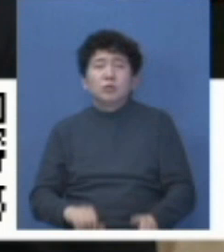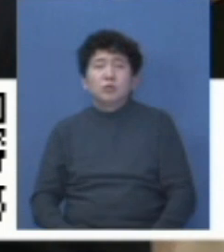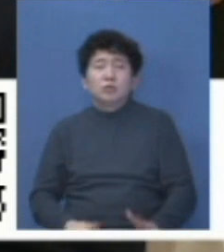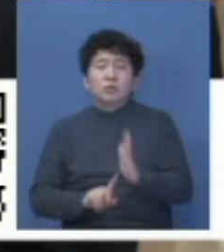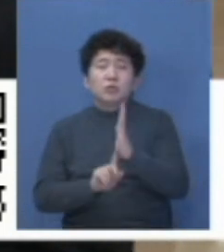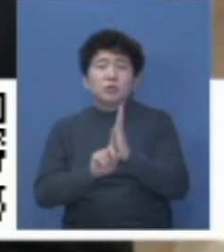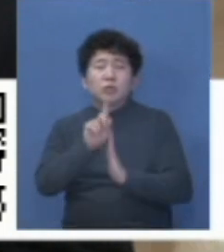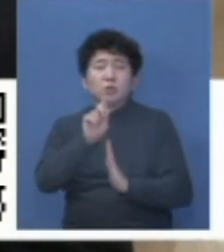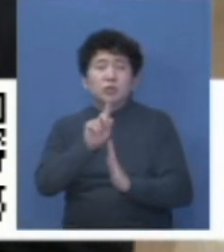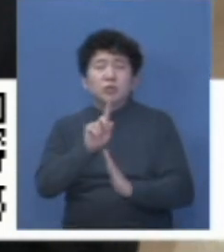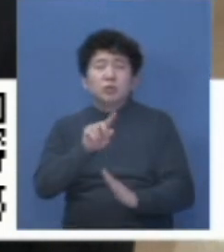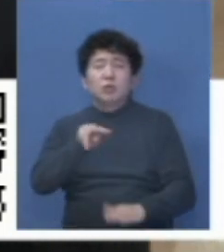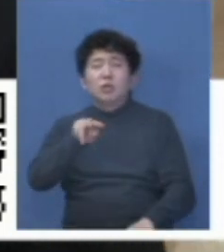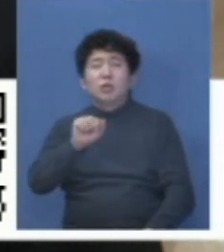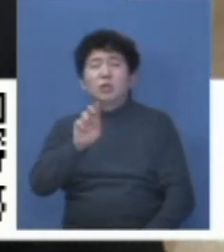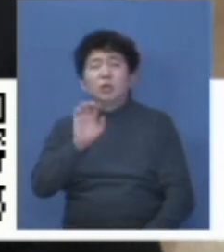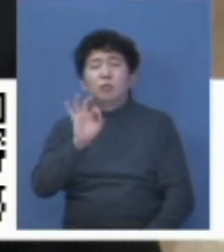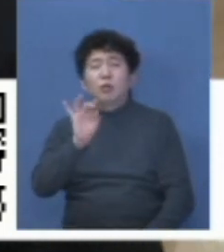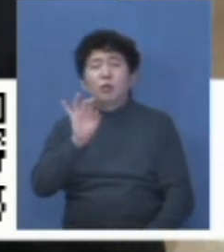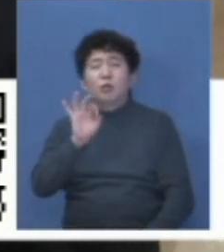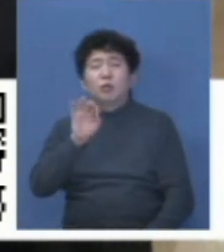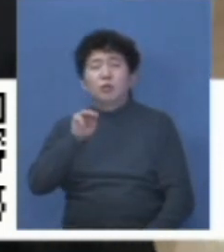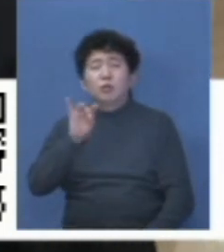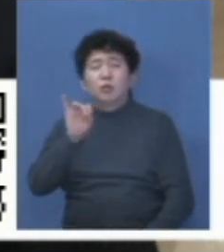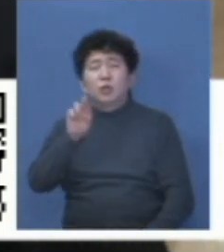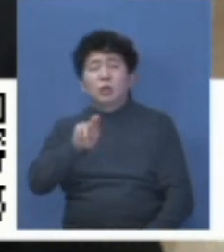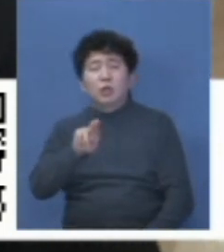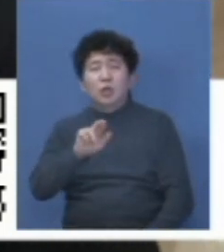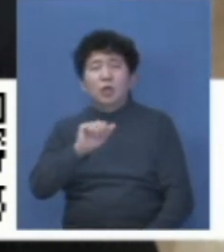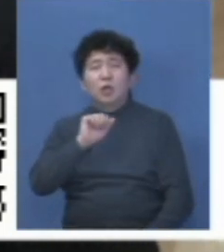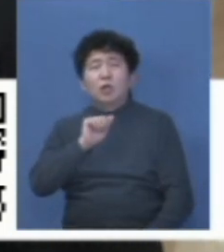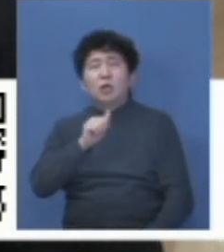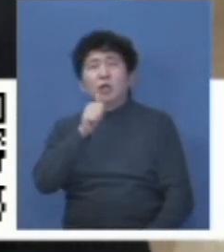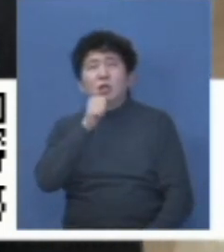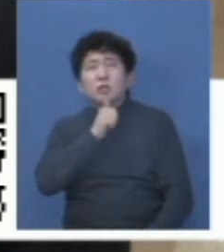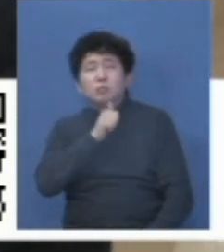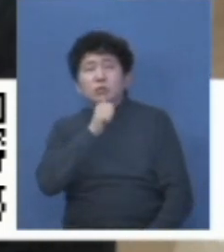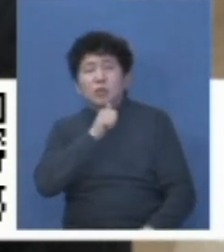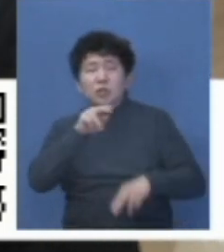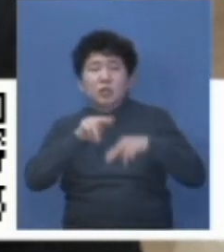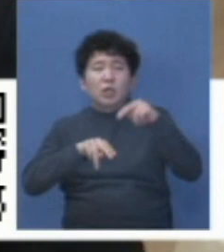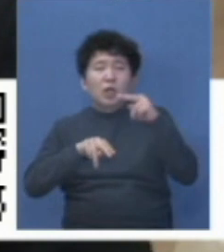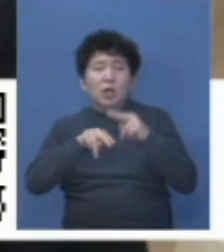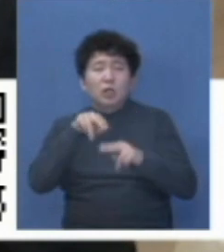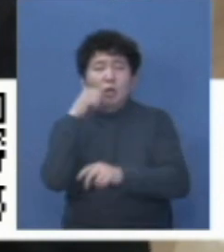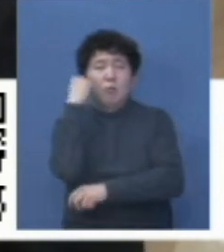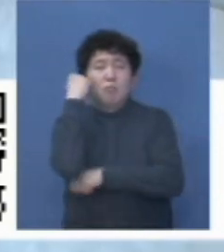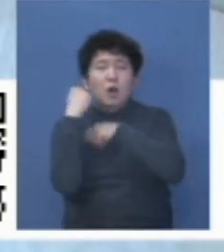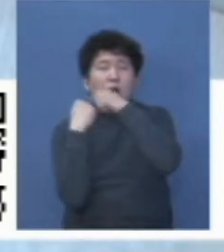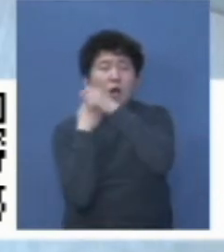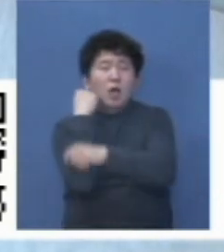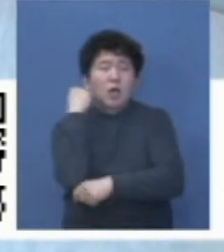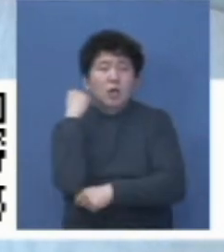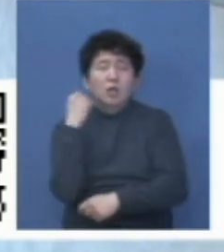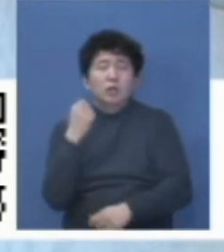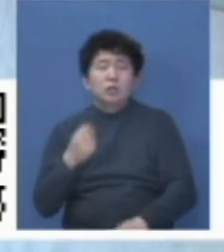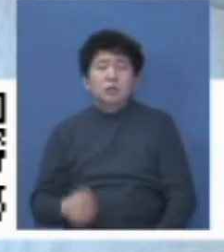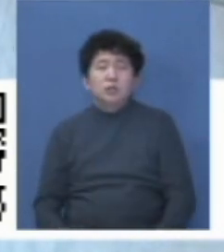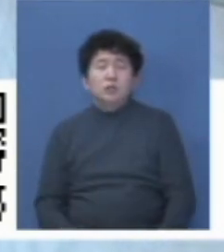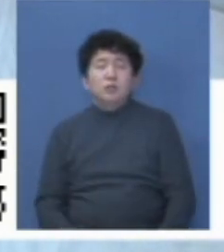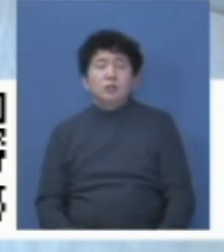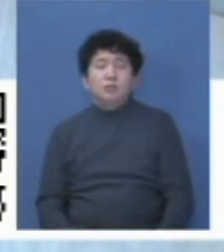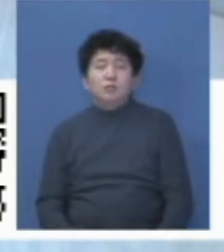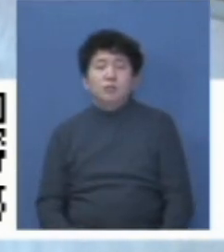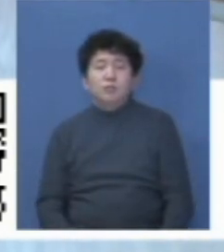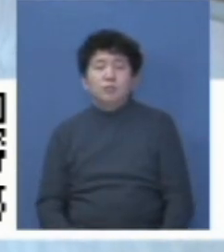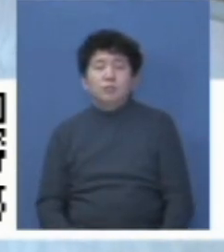начиная от лабораторий аккредитованных, которые занимаются испытанием строительных материалов, заканчивая лабораторией, которая занимается имплантами. Гости ознакомились с